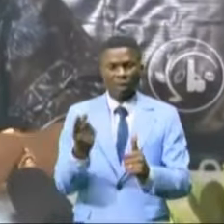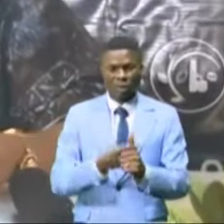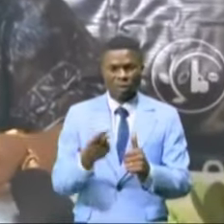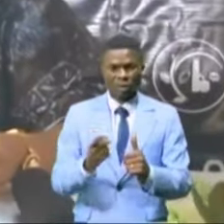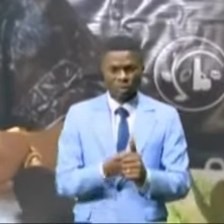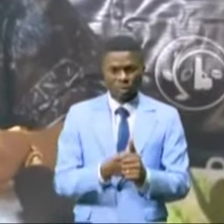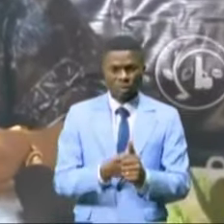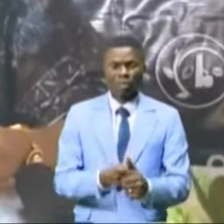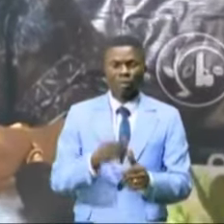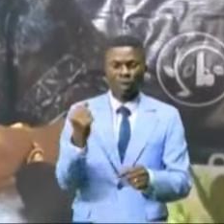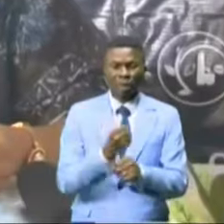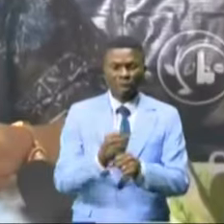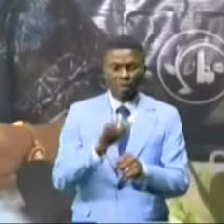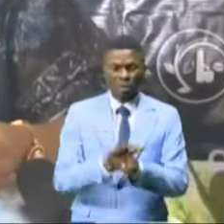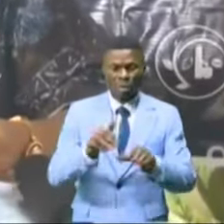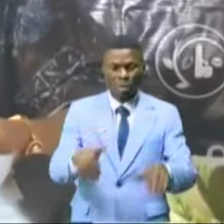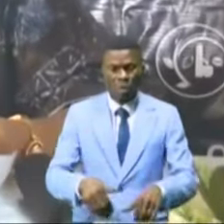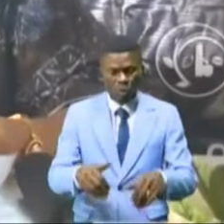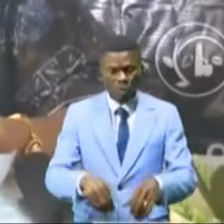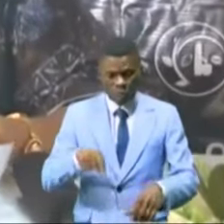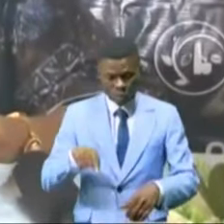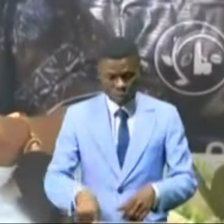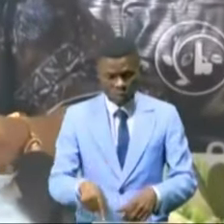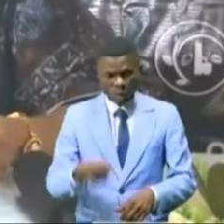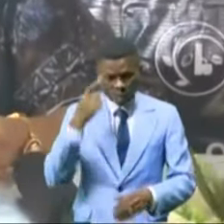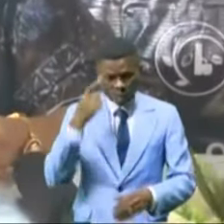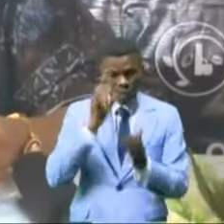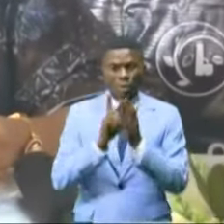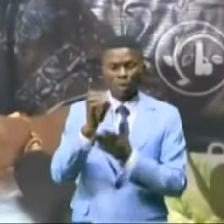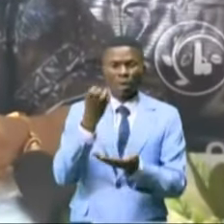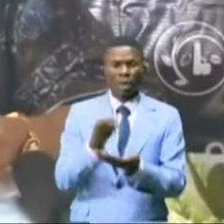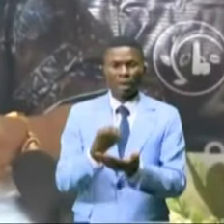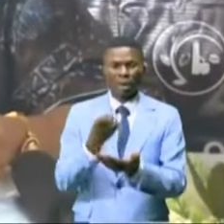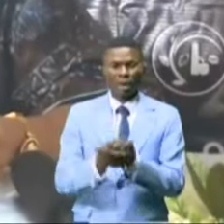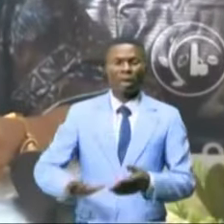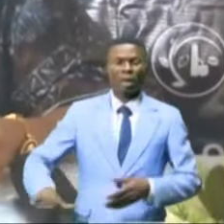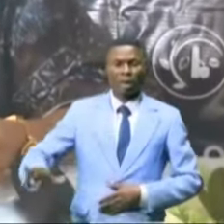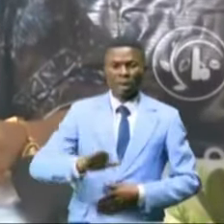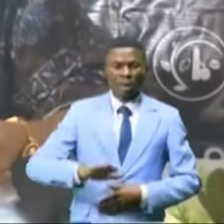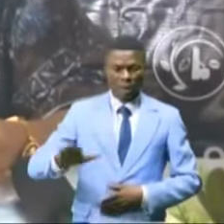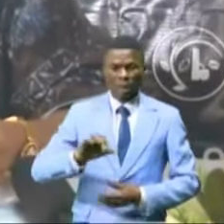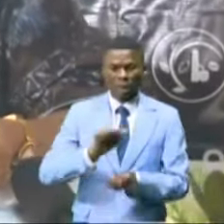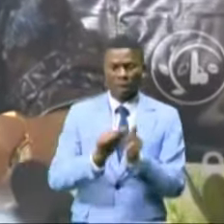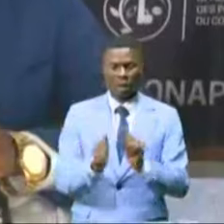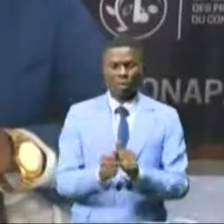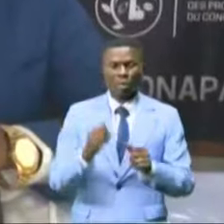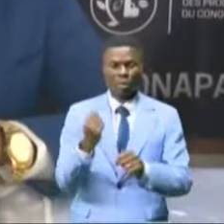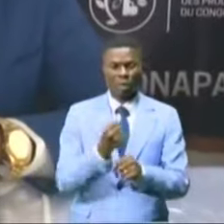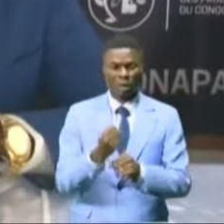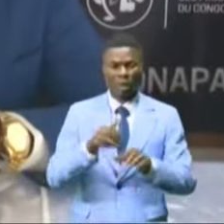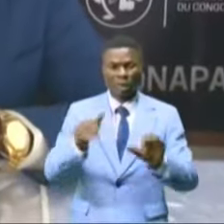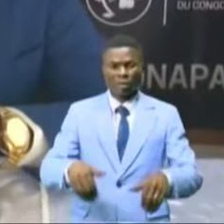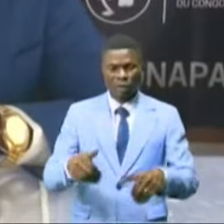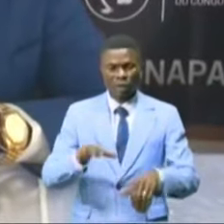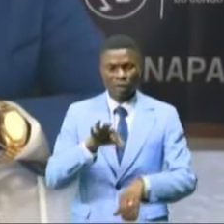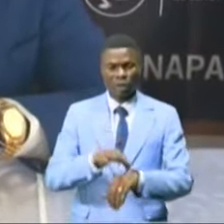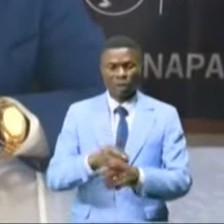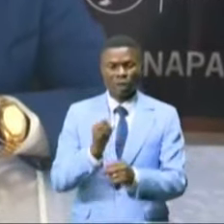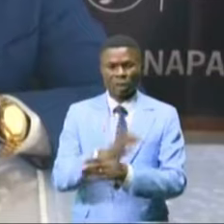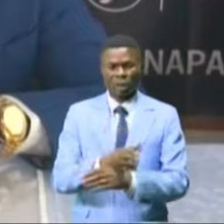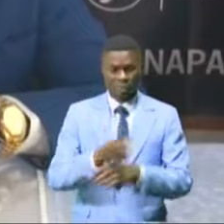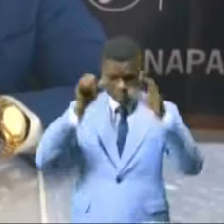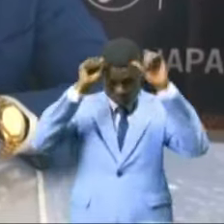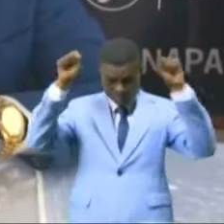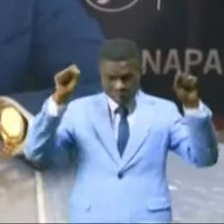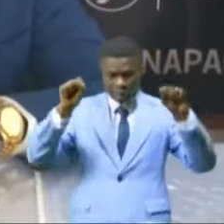la revanche du sol sur les sous-sols pour le redressement de l'économie du pays par le secteur agricole. Occasion toute faite pour le président